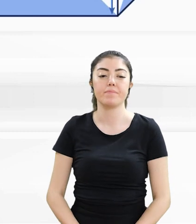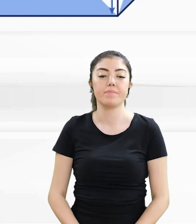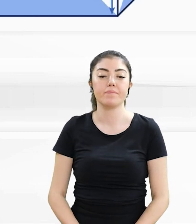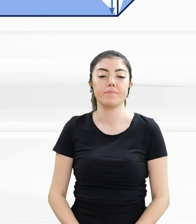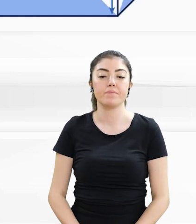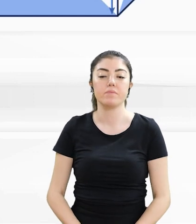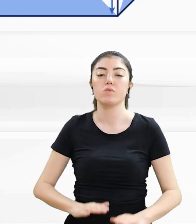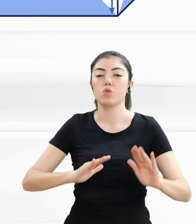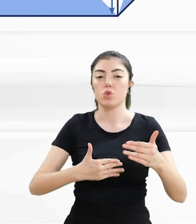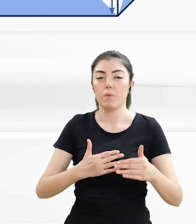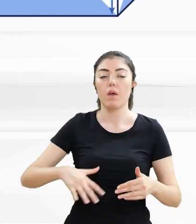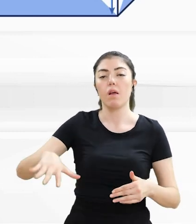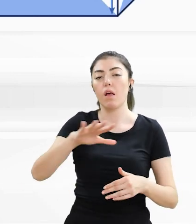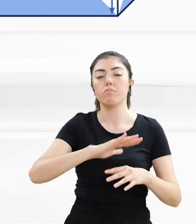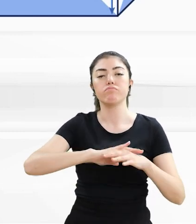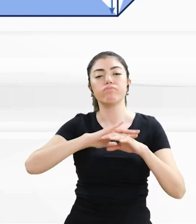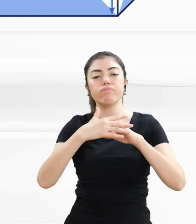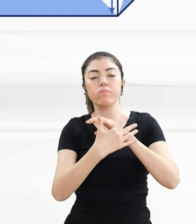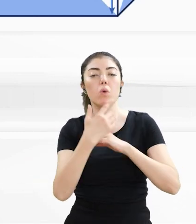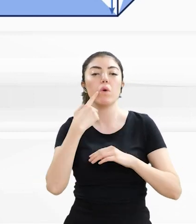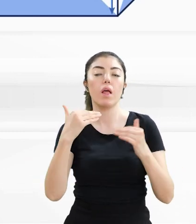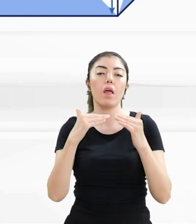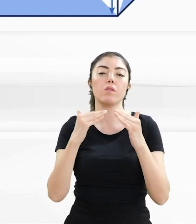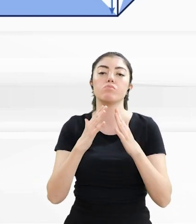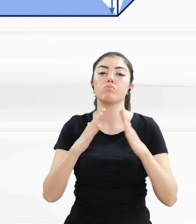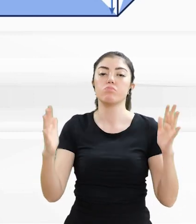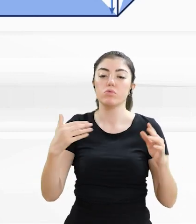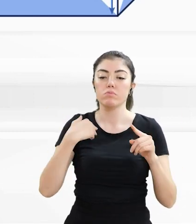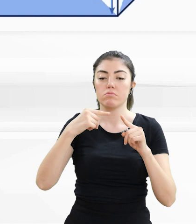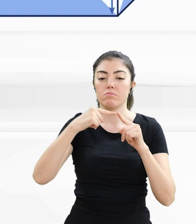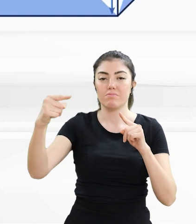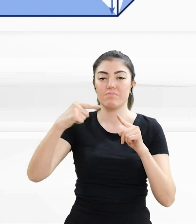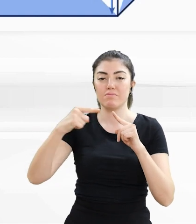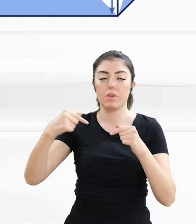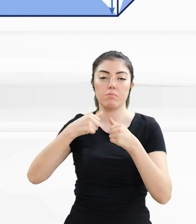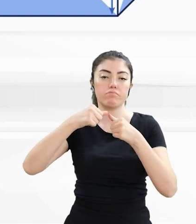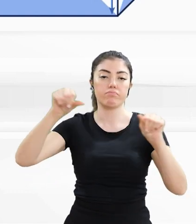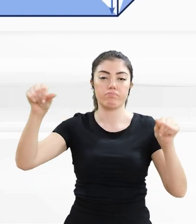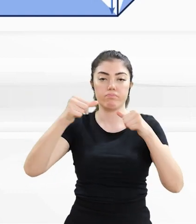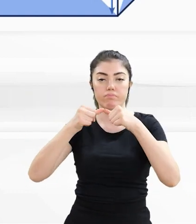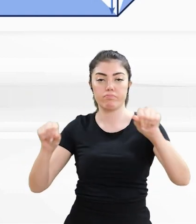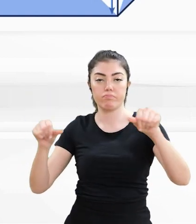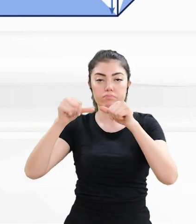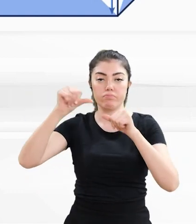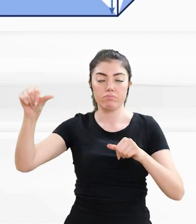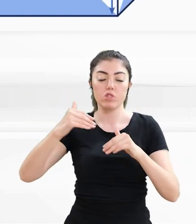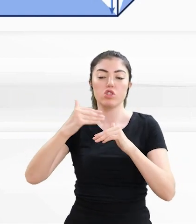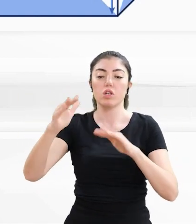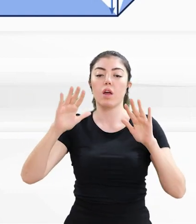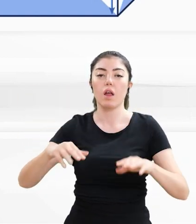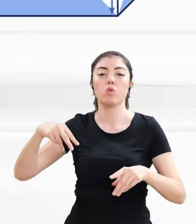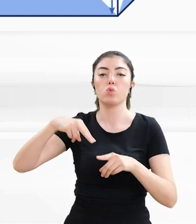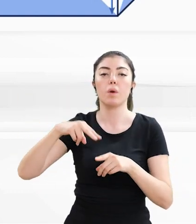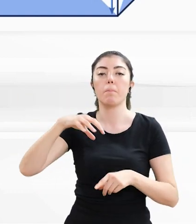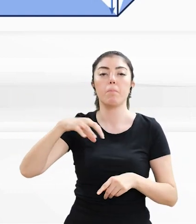küp şeklindeki kutunun tüm yüzlerine şekildeki gibi eşit büyüklükte şeritler yapıştırılıyor ve şehitler dışında kalan